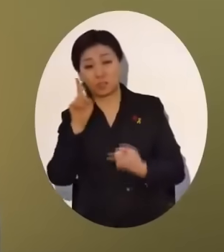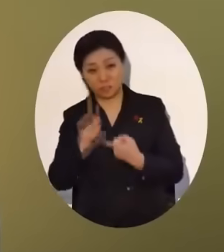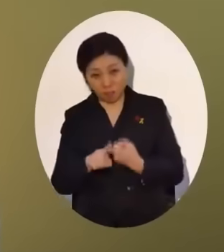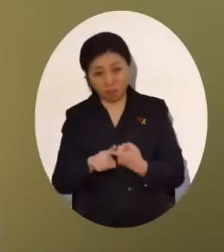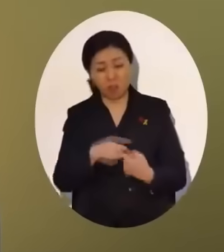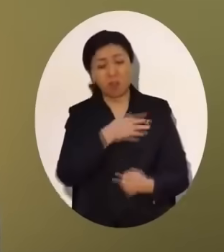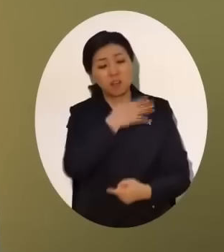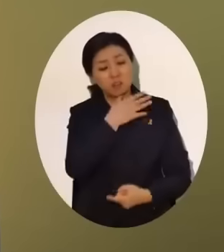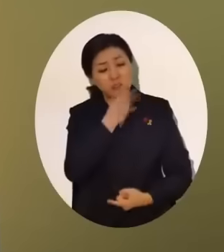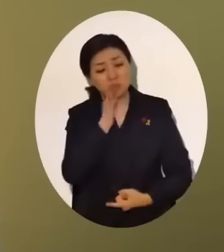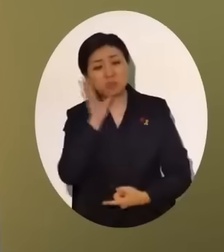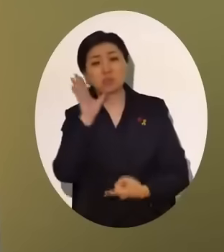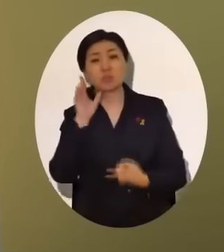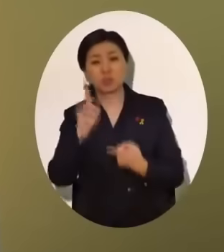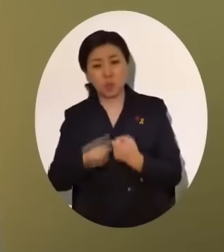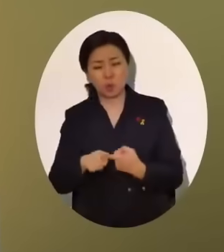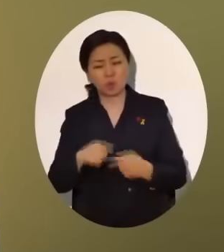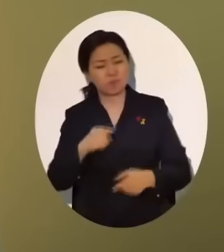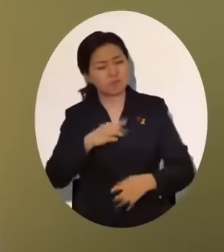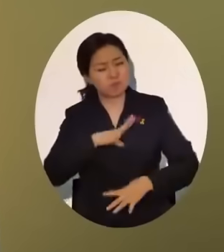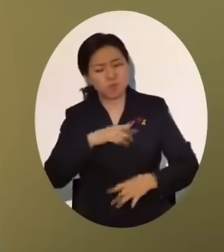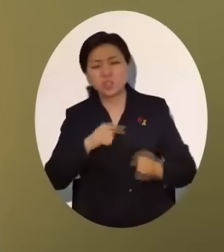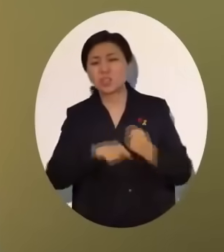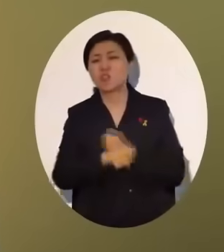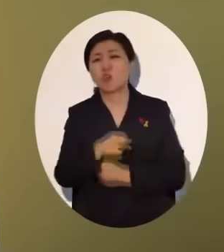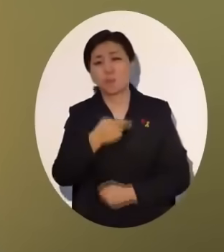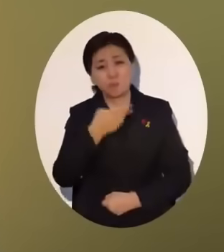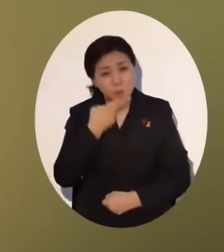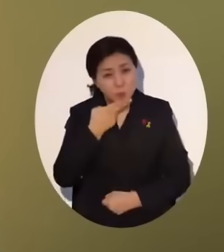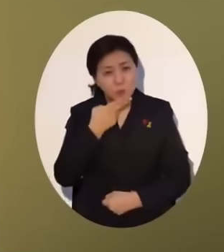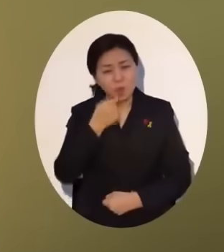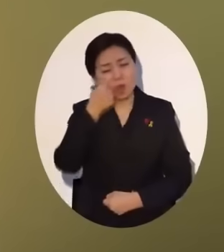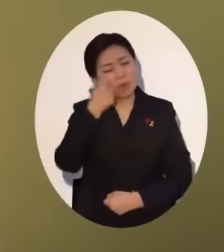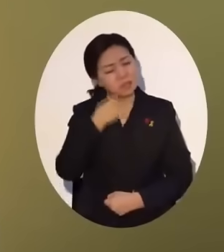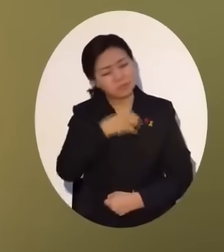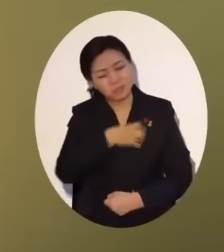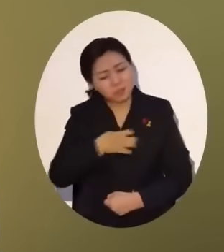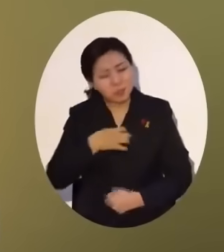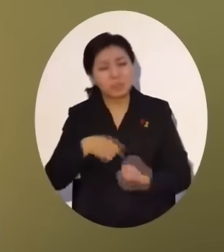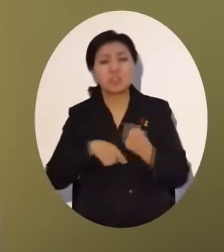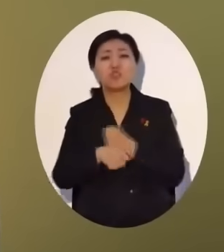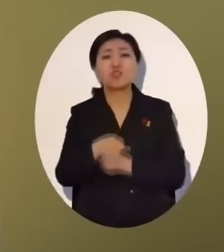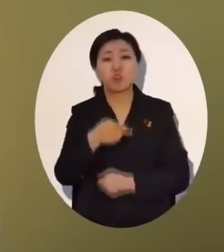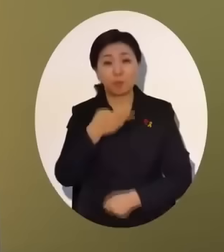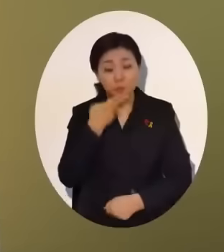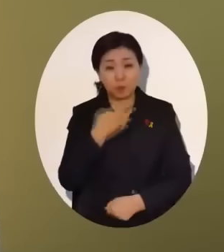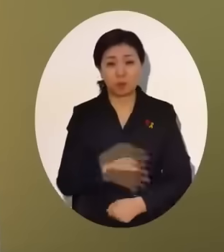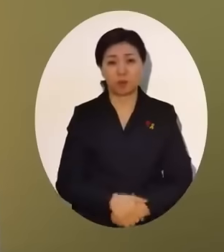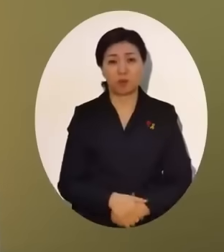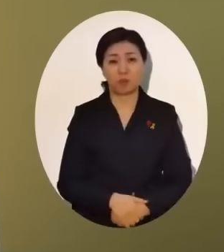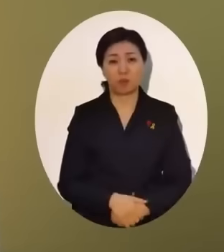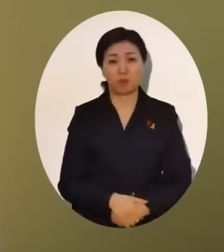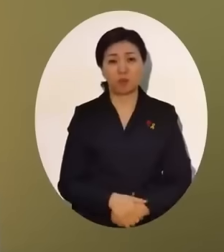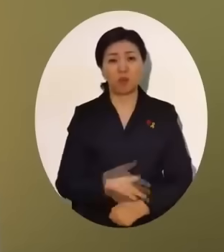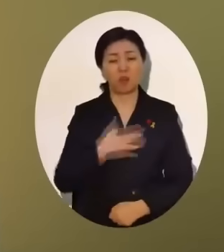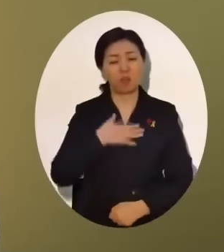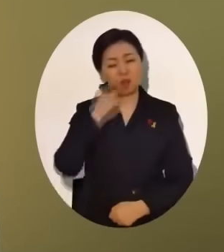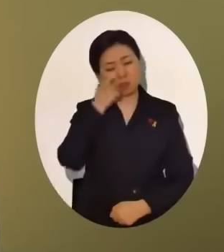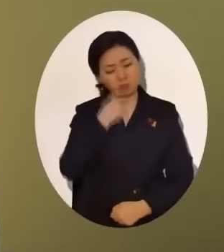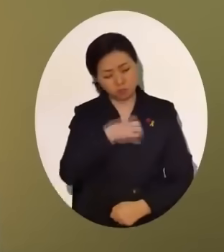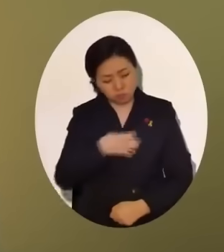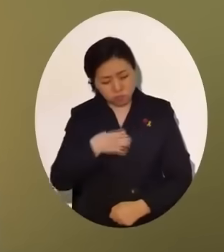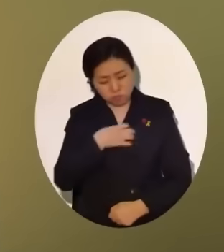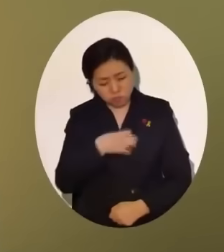자체는 두려워할 일이 아니다. 애초에 슬퍼할 일도 아니다. 이런 얘기. 그럼 내가 슬퍼합니다. 저는 슬픕니다.